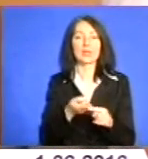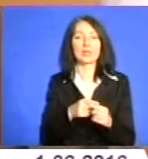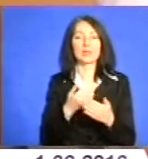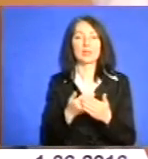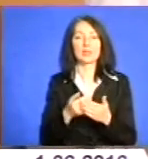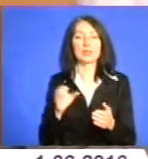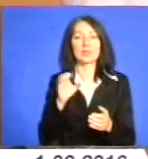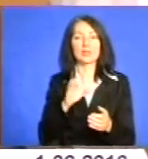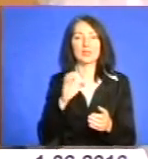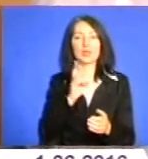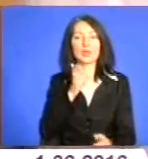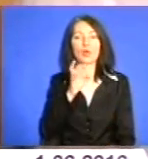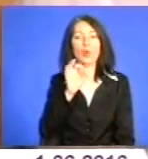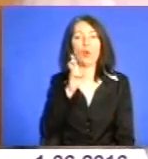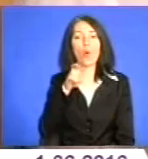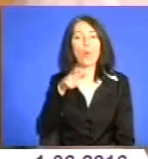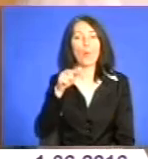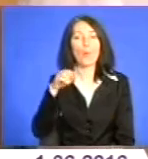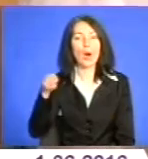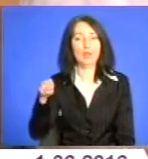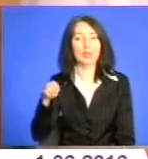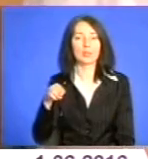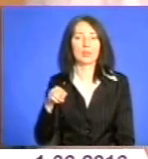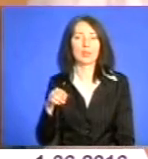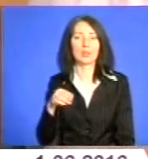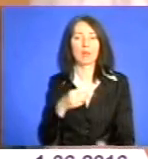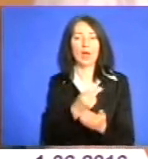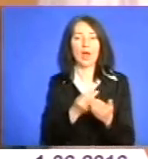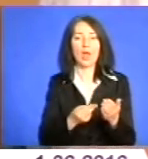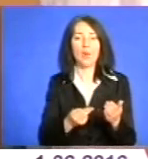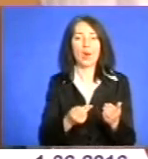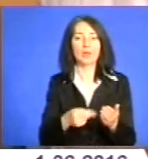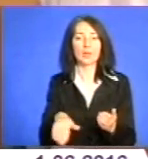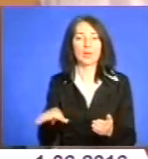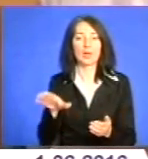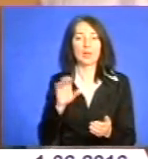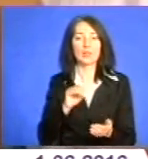синій кобальтовий так званий емаль. От всі зроблені